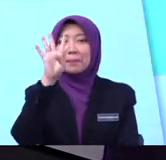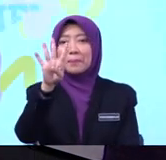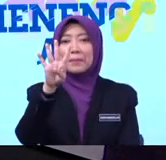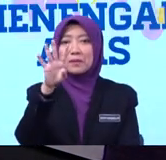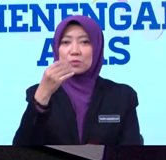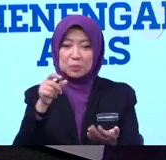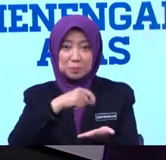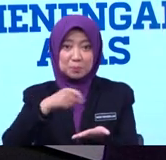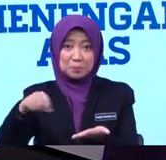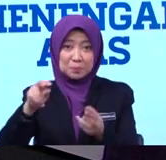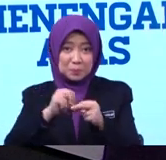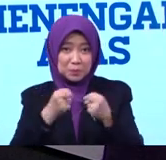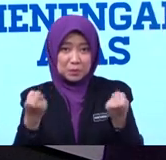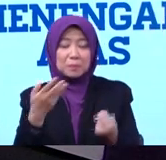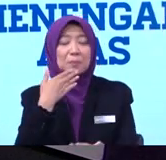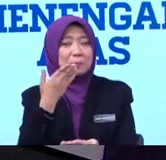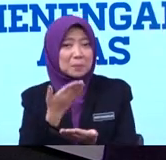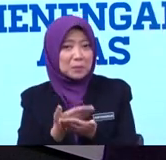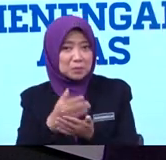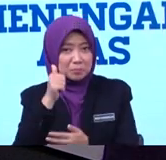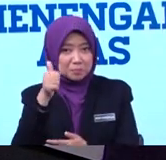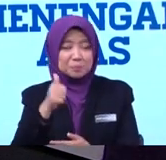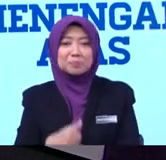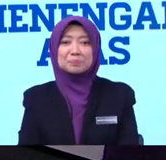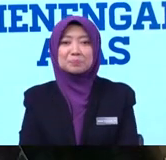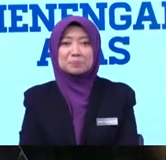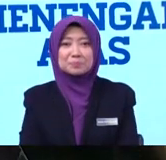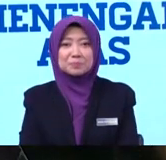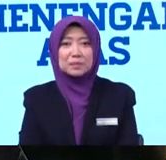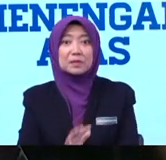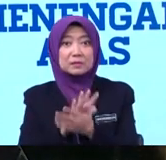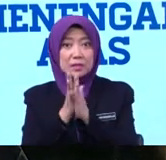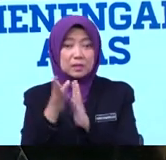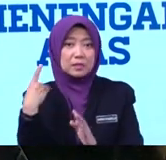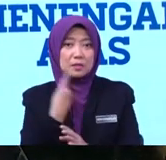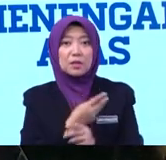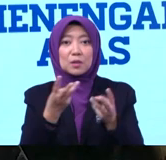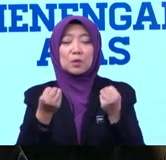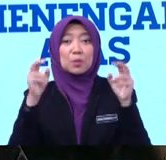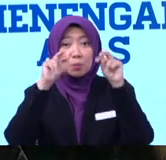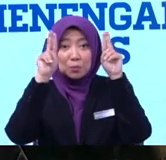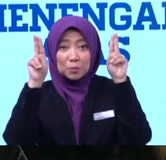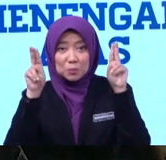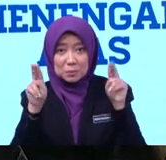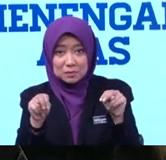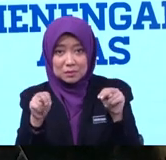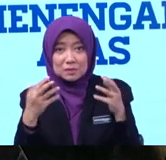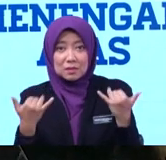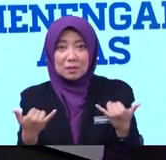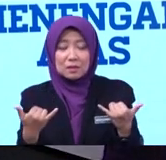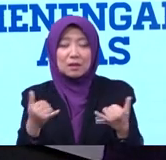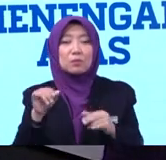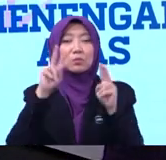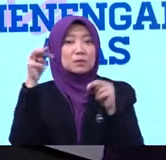bagus anak murid yang bagus jadi kita na uji Winda